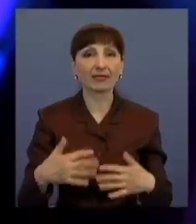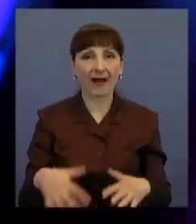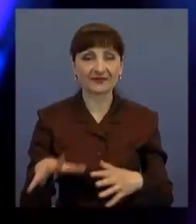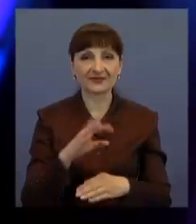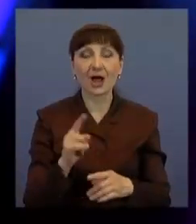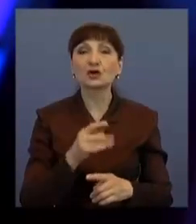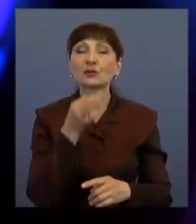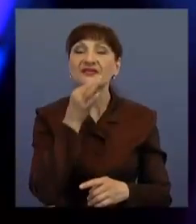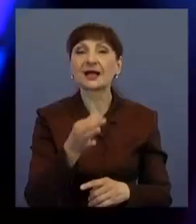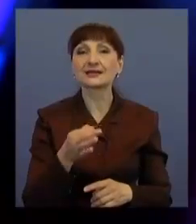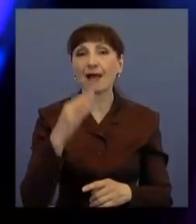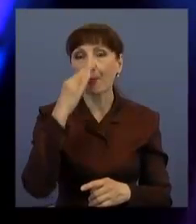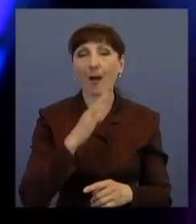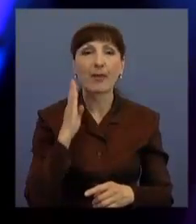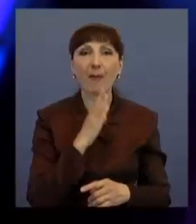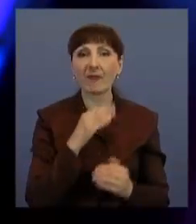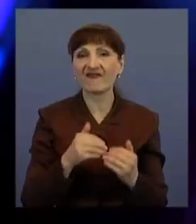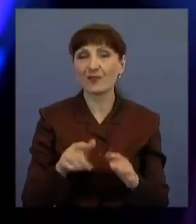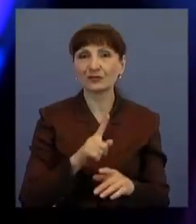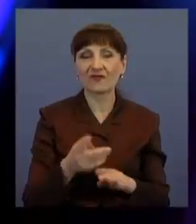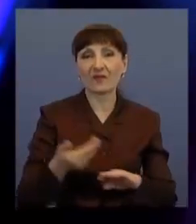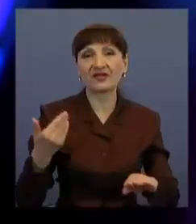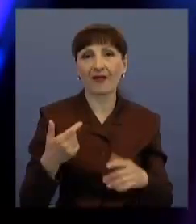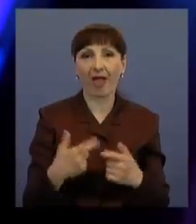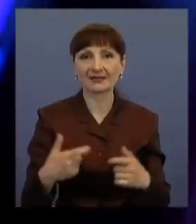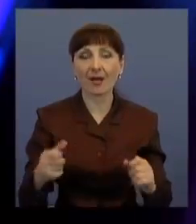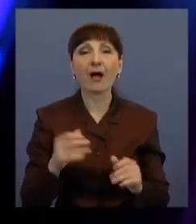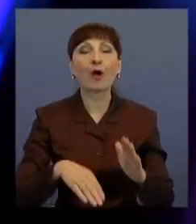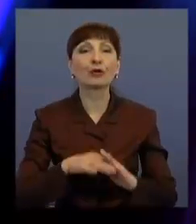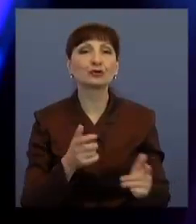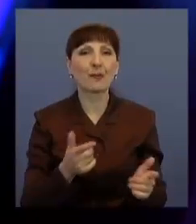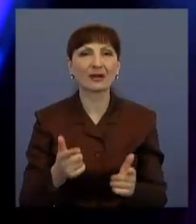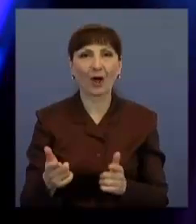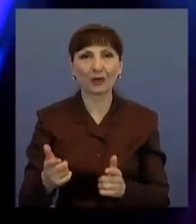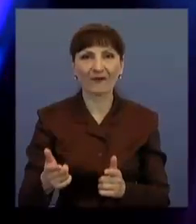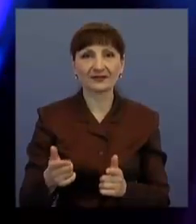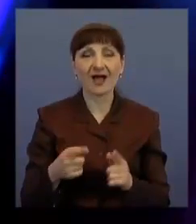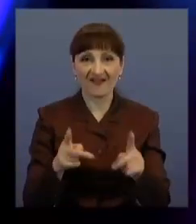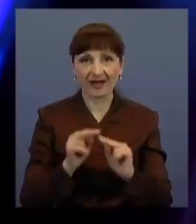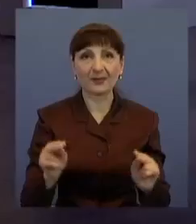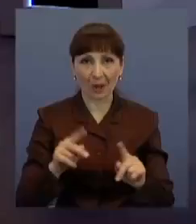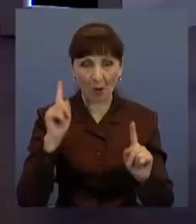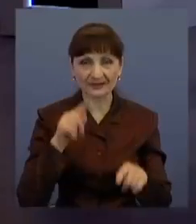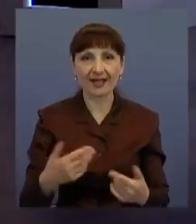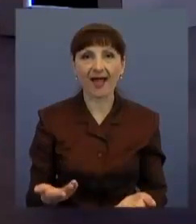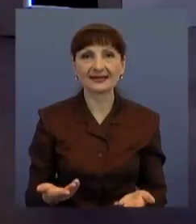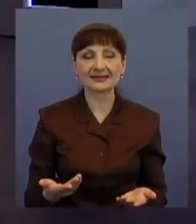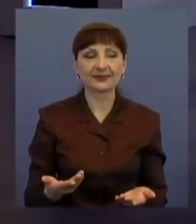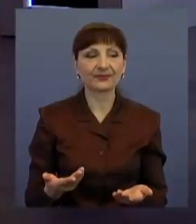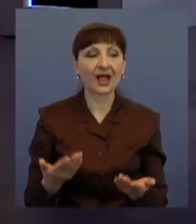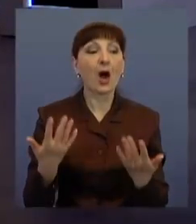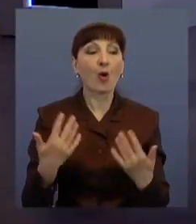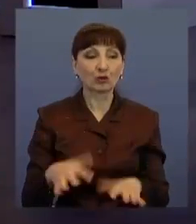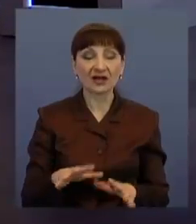сказали родителям и выпускникам в преддверии экзамена? Как лучше подготовиться? Я думаю, вы как педагог точно это знаете. Ну, уже,